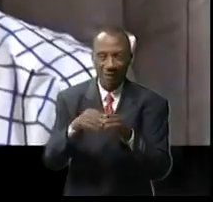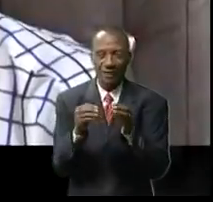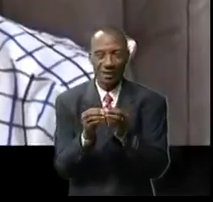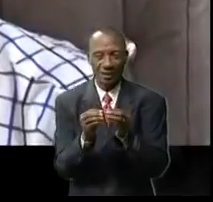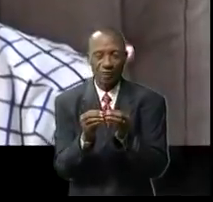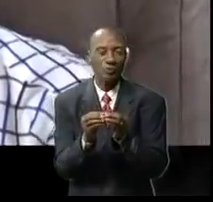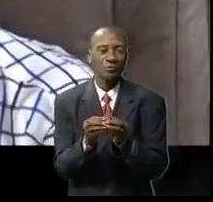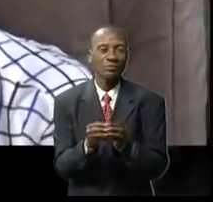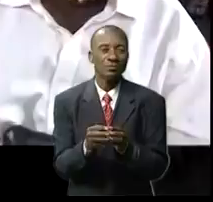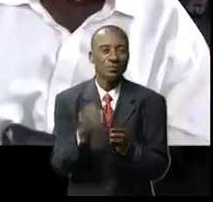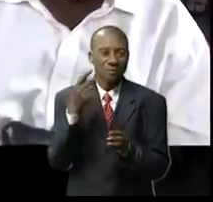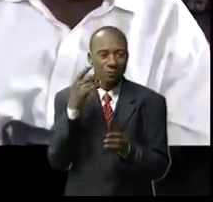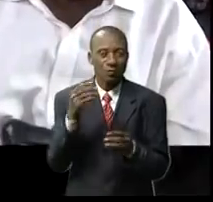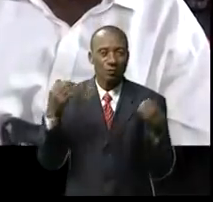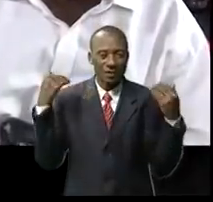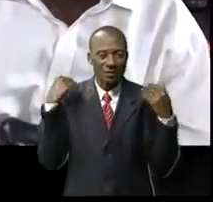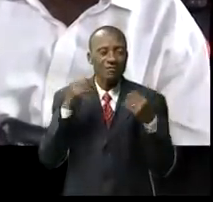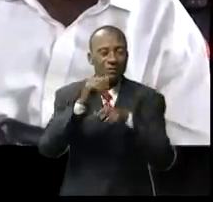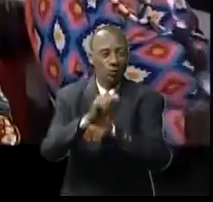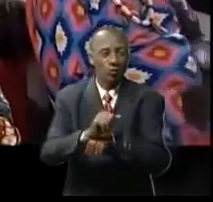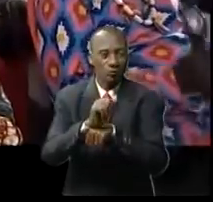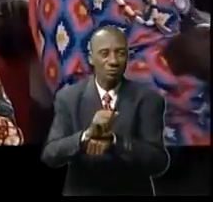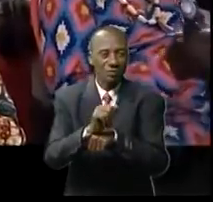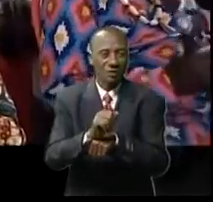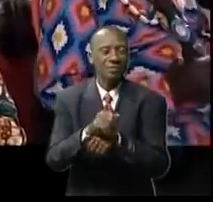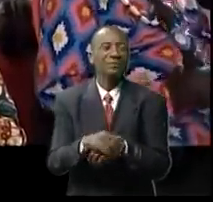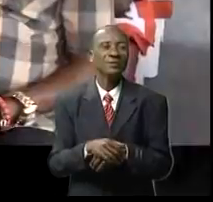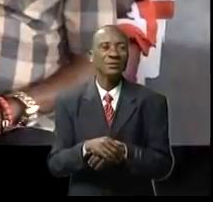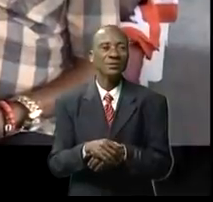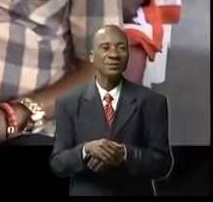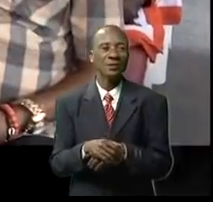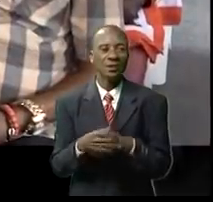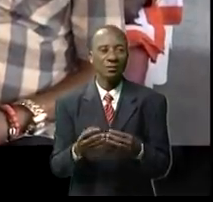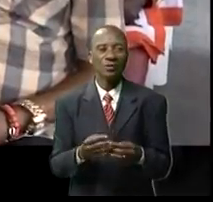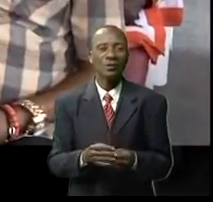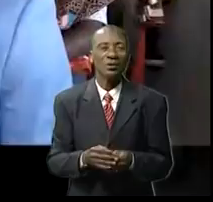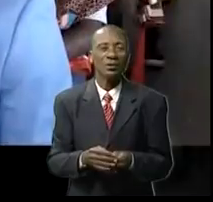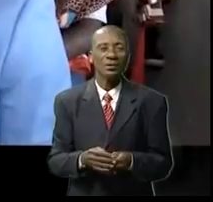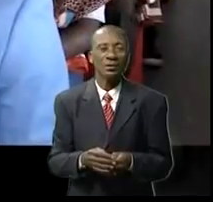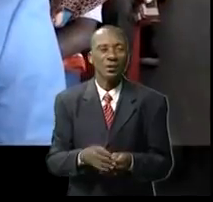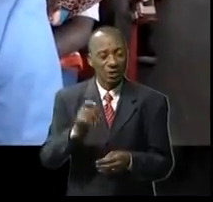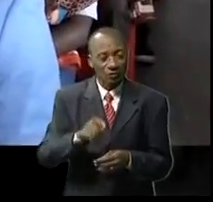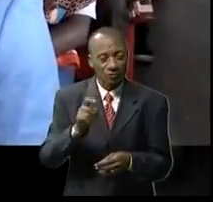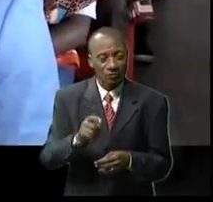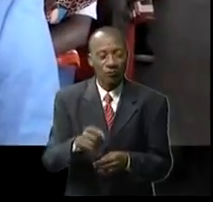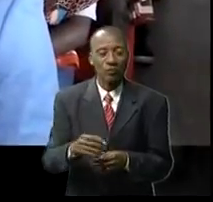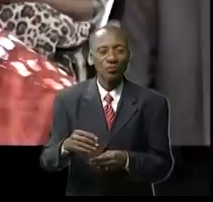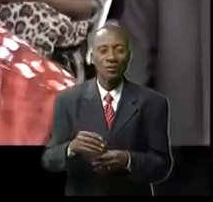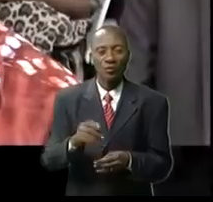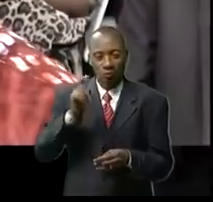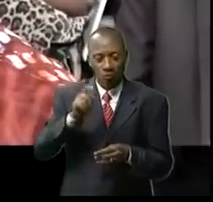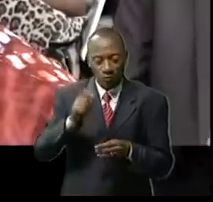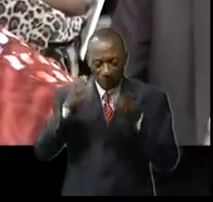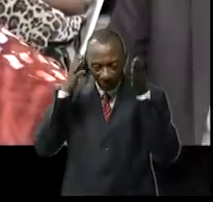coutumiers avec le concours des experts et des facilitateurs sélectionnés des rangs des chefs coutumiers. À